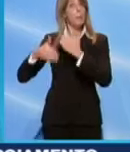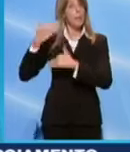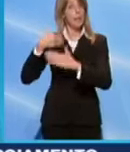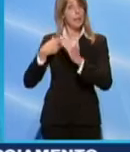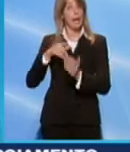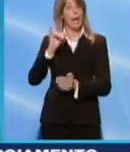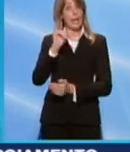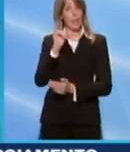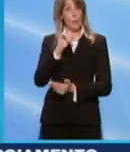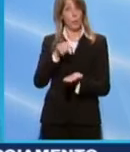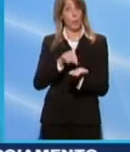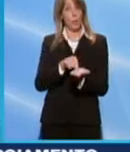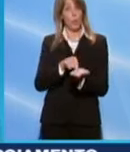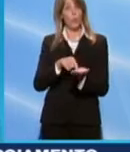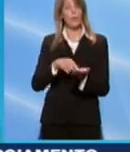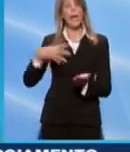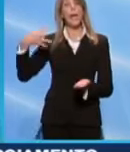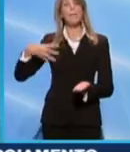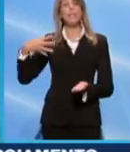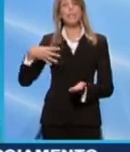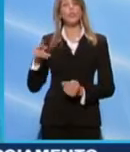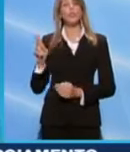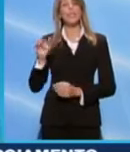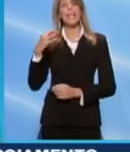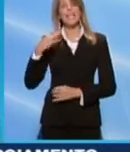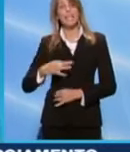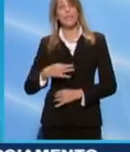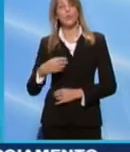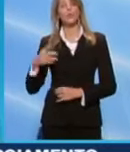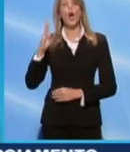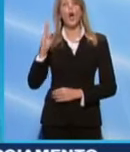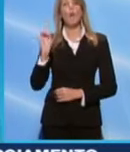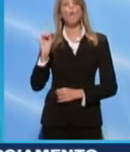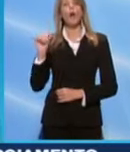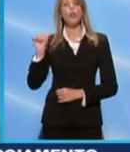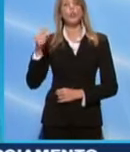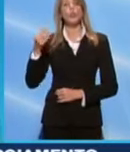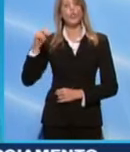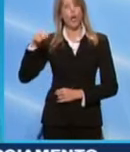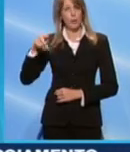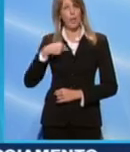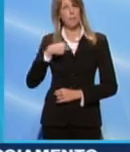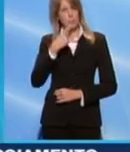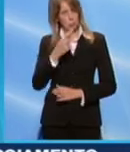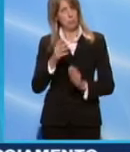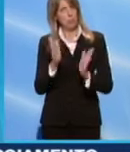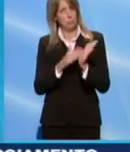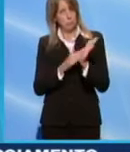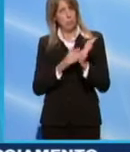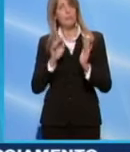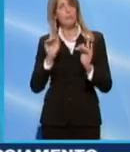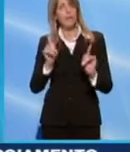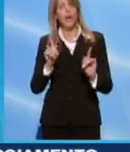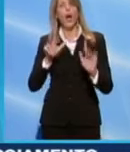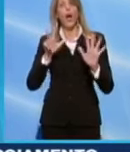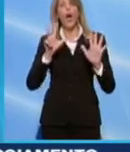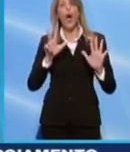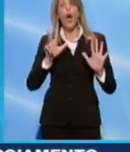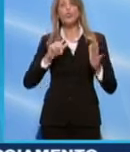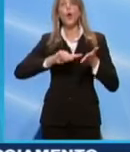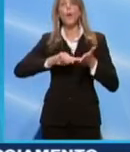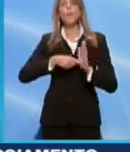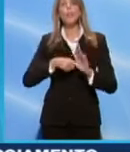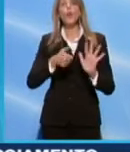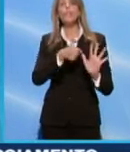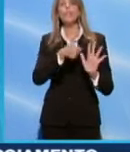massima valutazione dal Massachusetts Institute of Technology di Boston. Attualmente sono 8 milioni e 600 mila